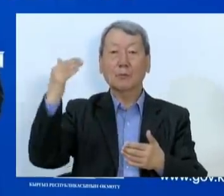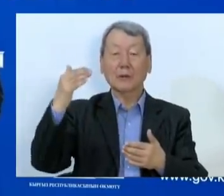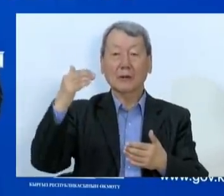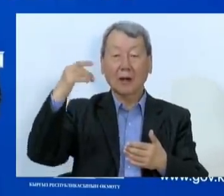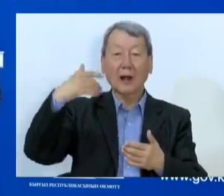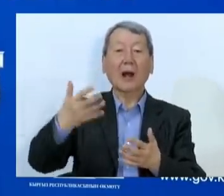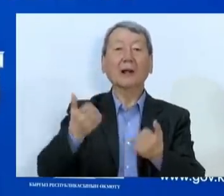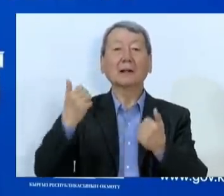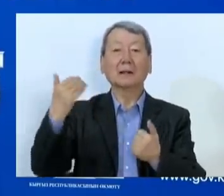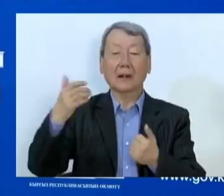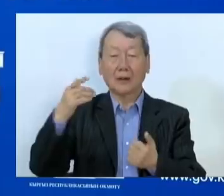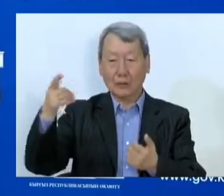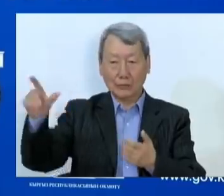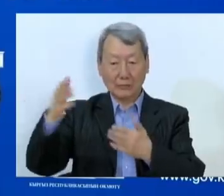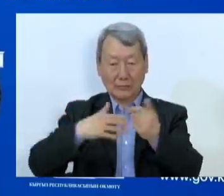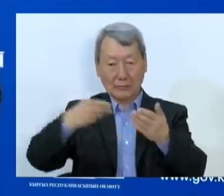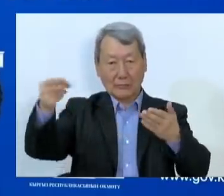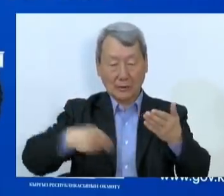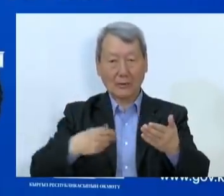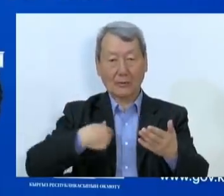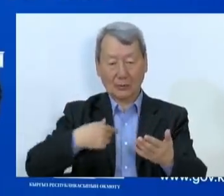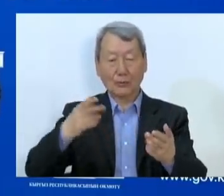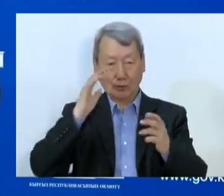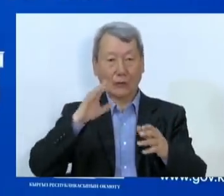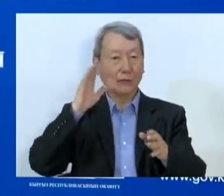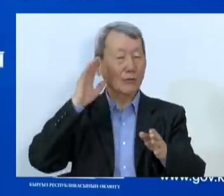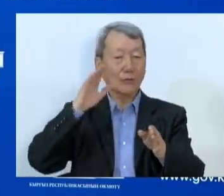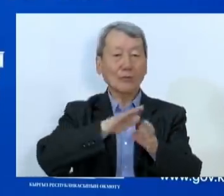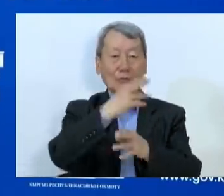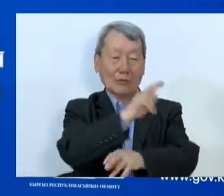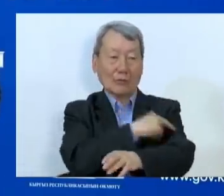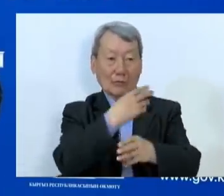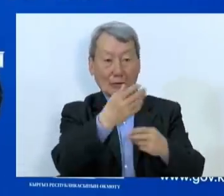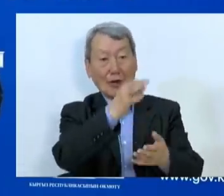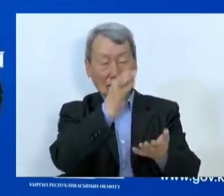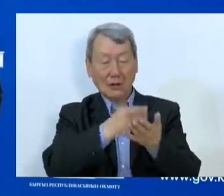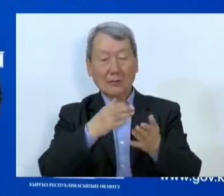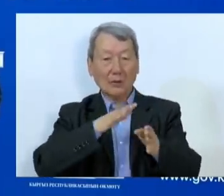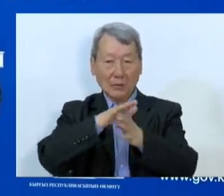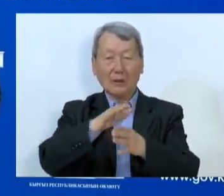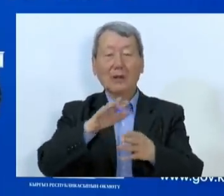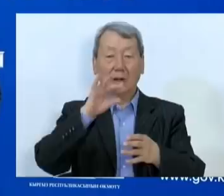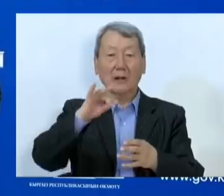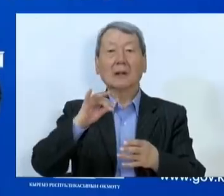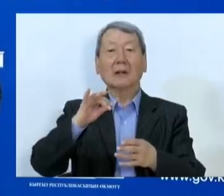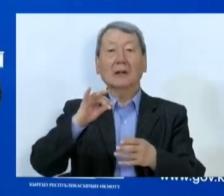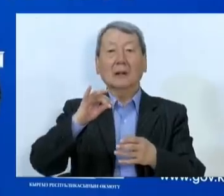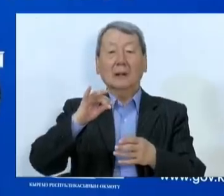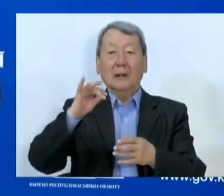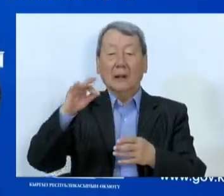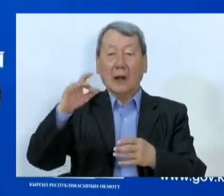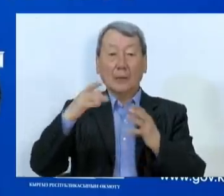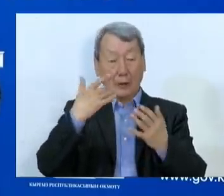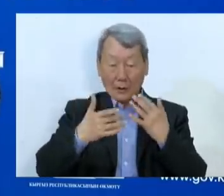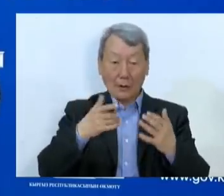өзлөрүн ала турган обязательстволор бар, ошолордун баарын толук бүткөндөн кийин булар дагы жанакындай